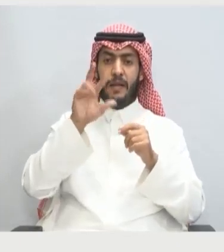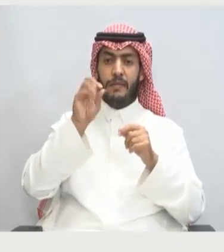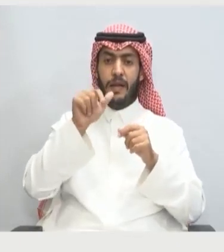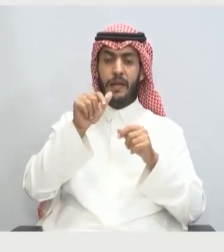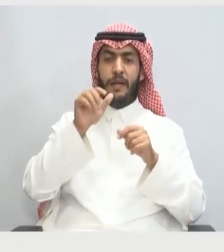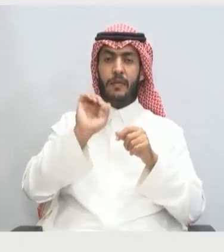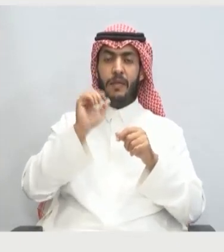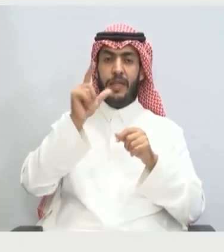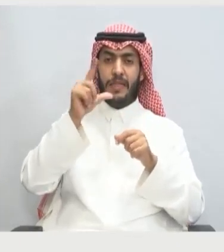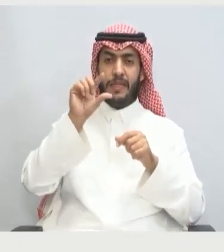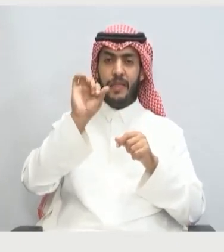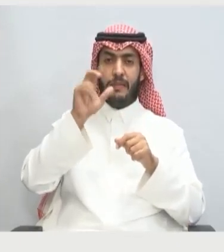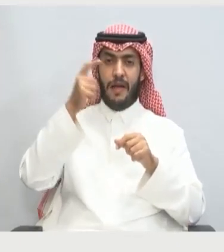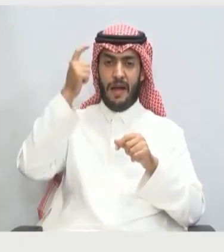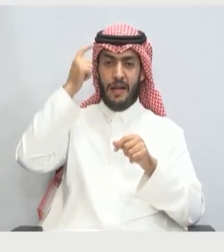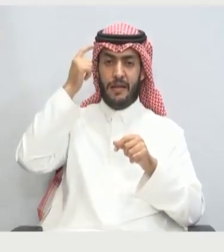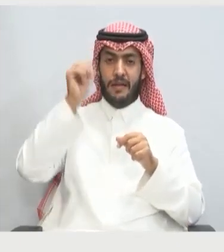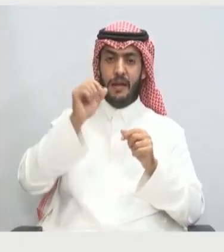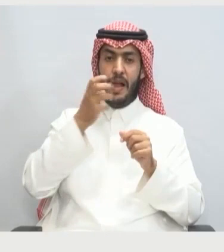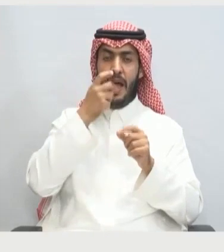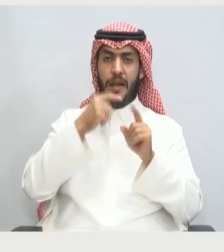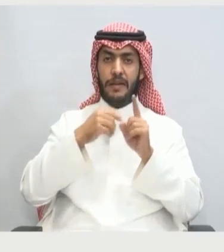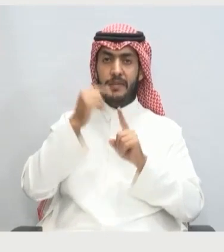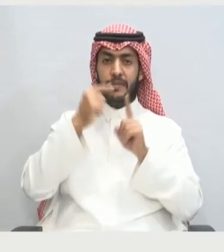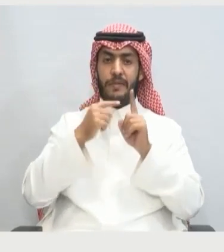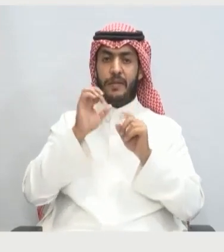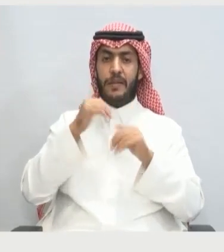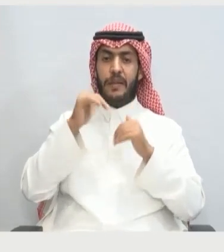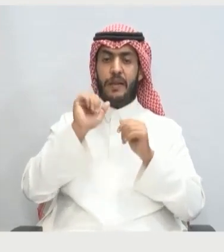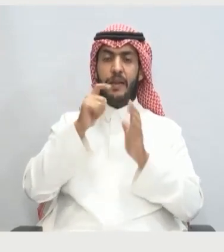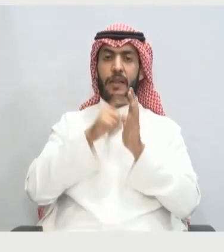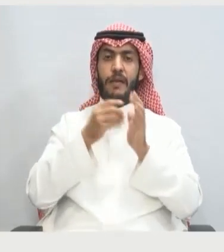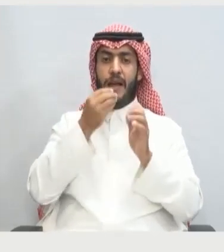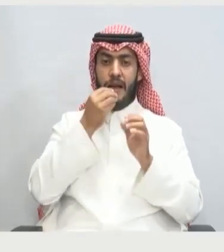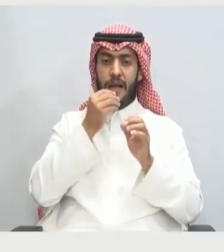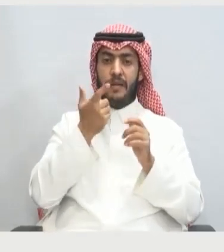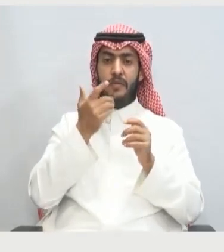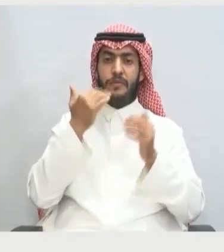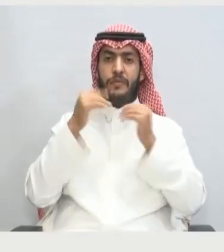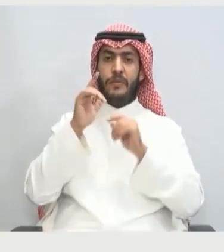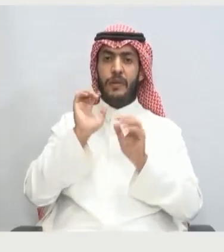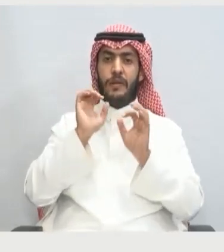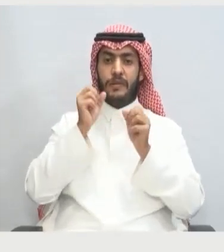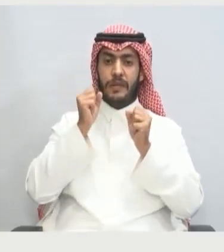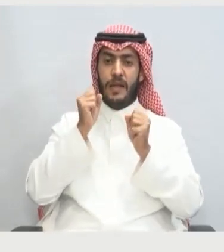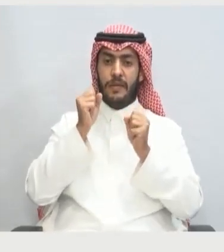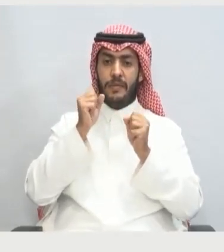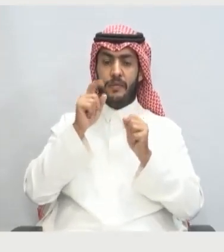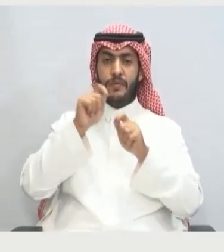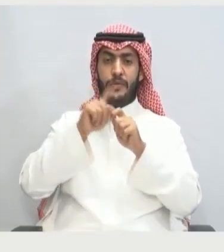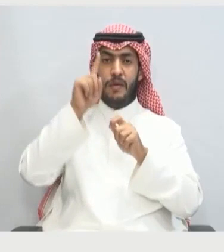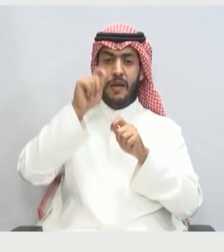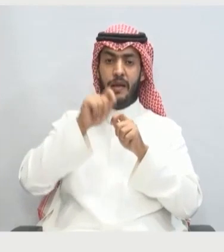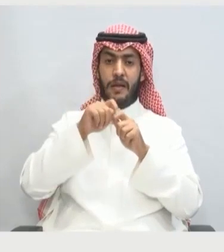جزء من الدماغ يقوم بتنظيم درجه الحراره عن طريق نظام التغذيه الراجعه المعقد فسبحان